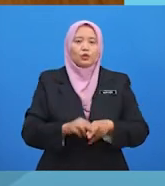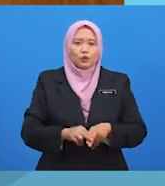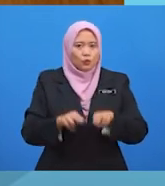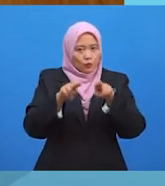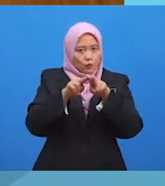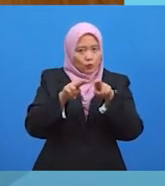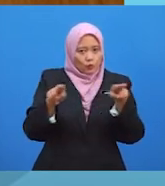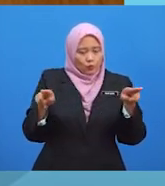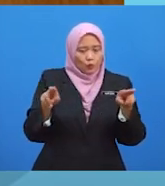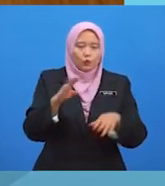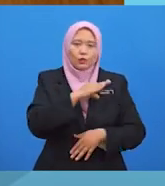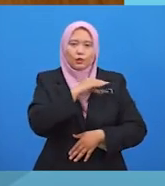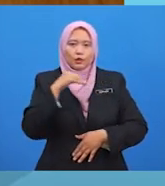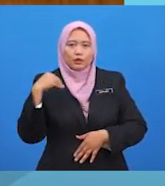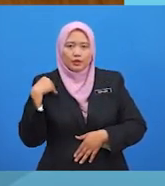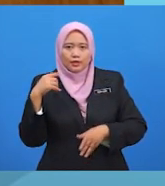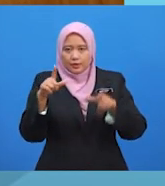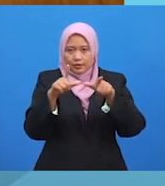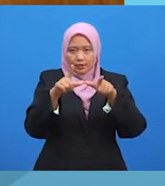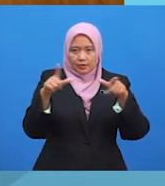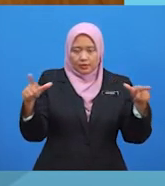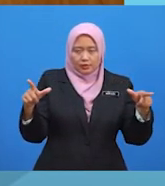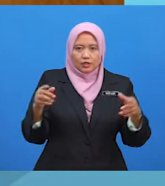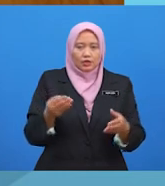bulat dan potong.